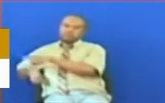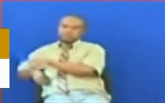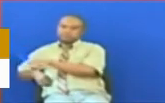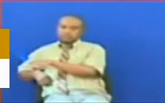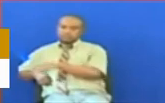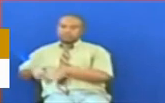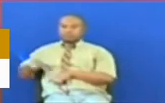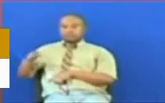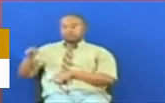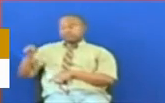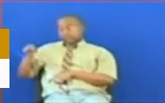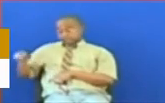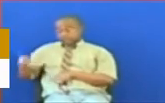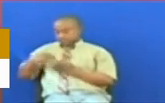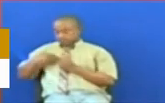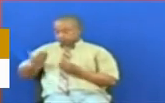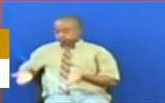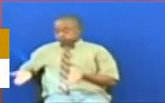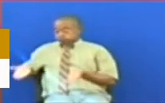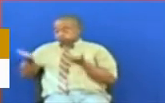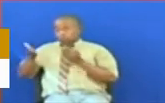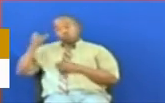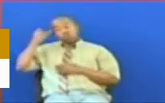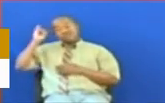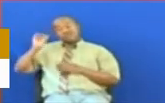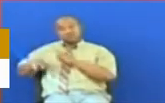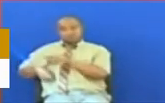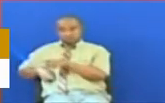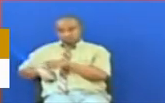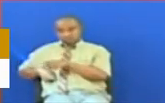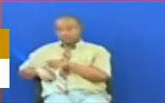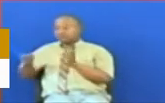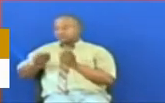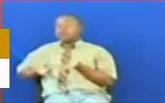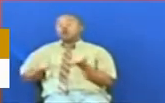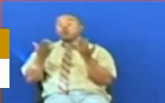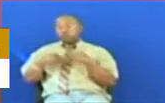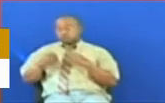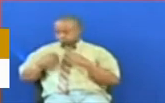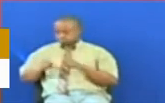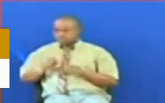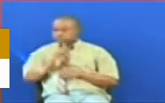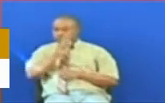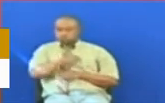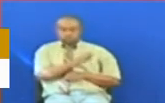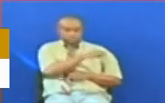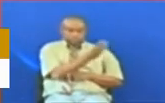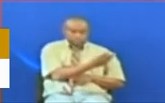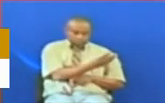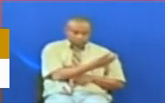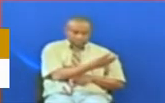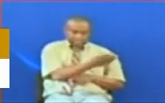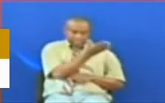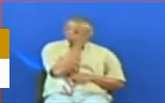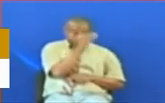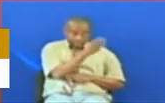litaweza kuboost up innovations na vile vile capacity ya watendaji wetu, kuliko kumweka mtu miaka mitatu anajua exactly mimi nikifika